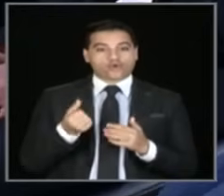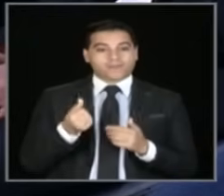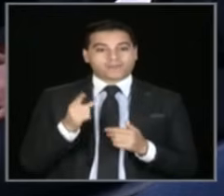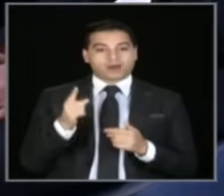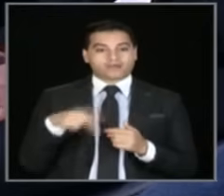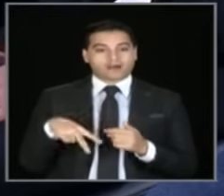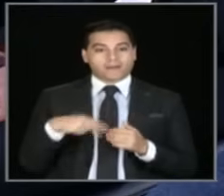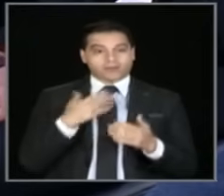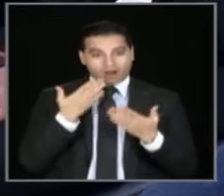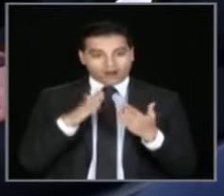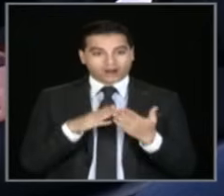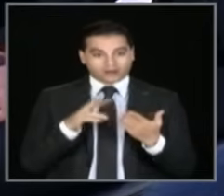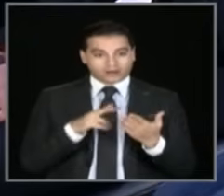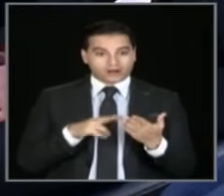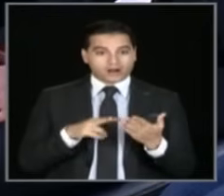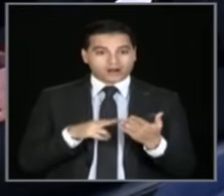قريته